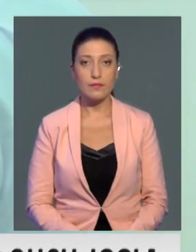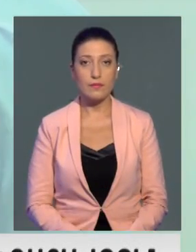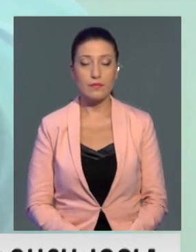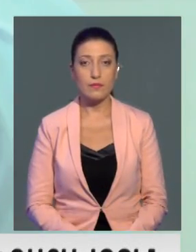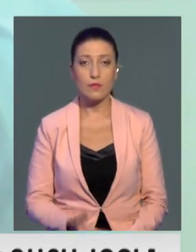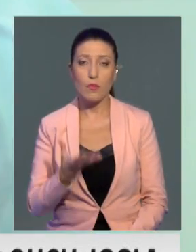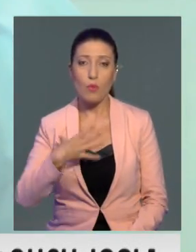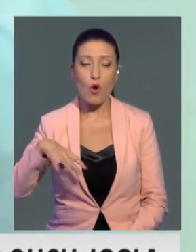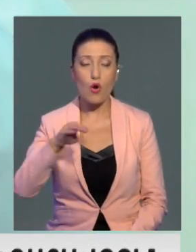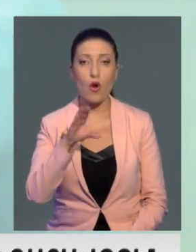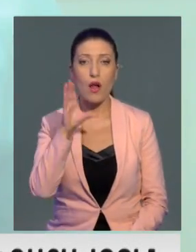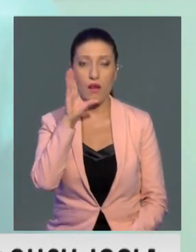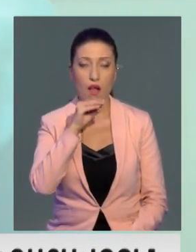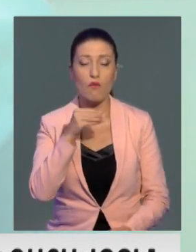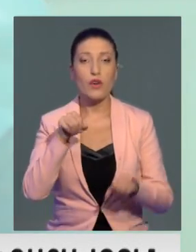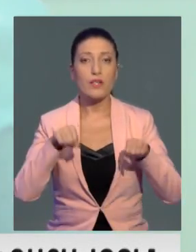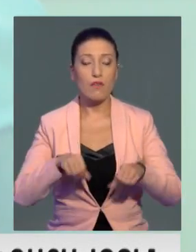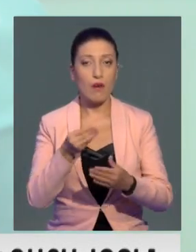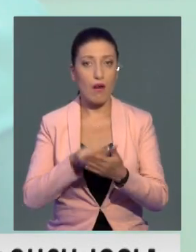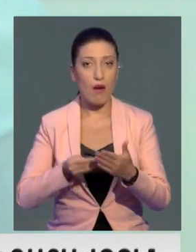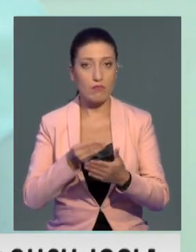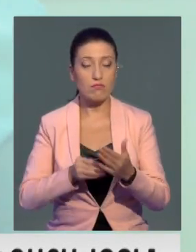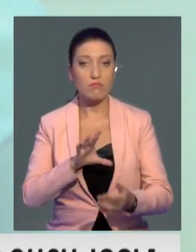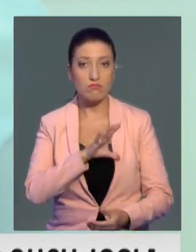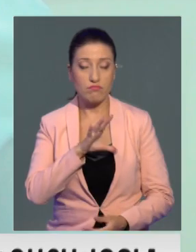հնարավոր բոլոր իրավախախտումները։ Սա